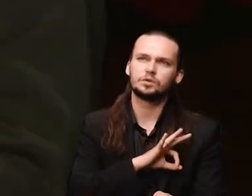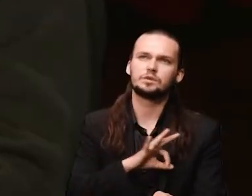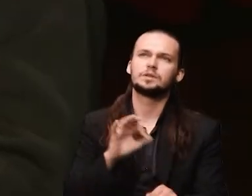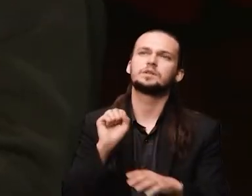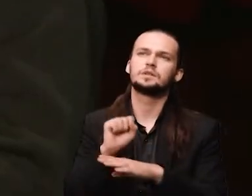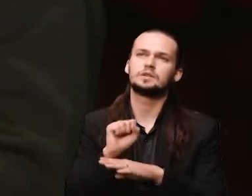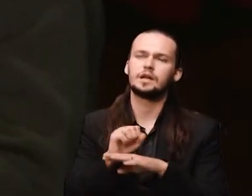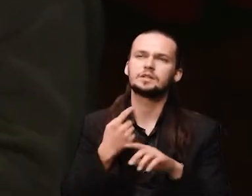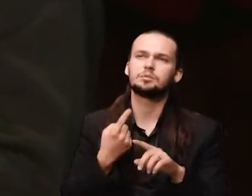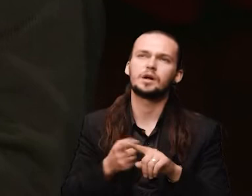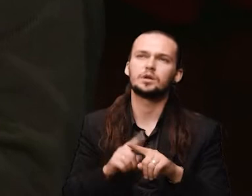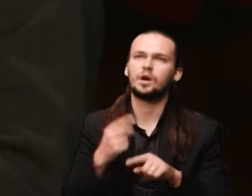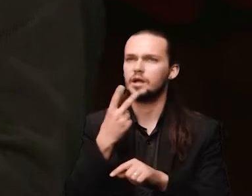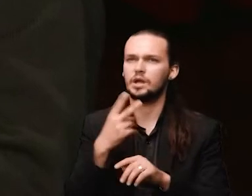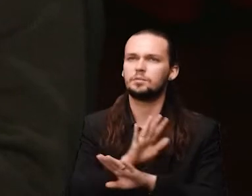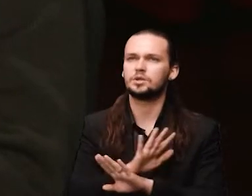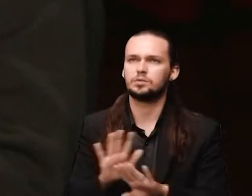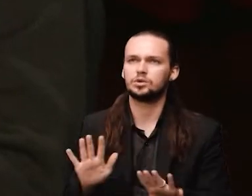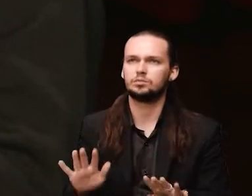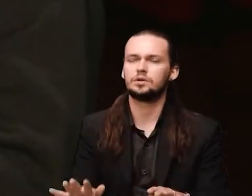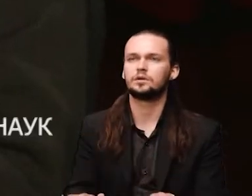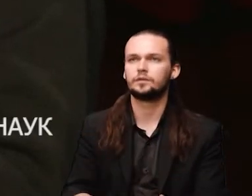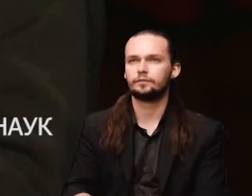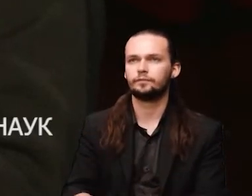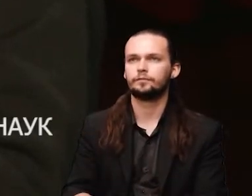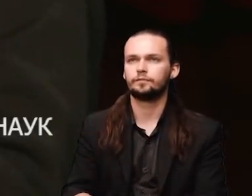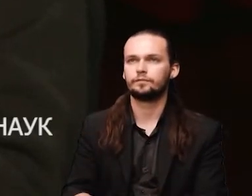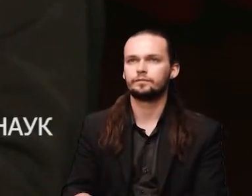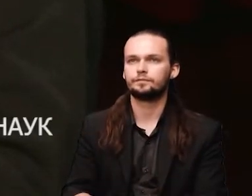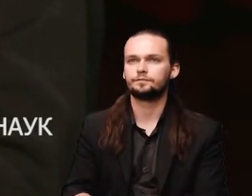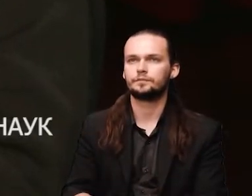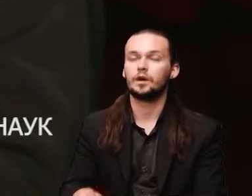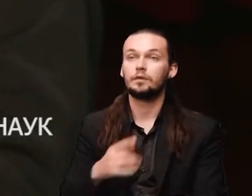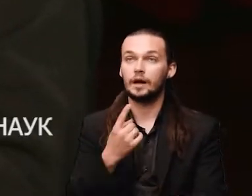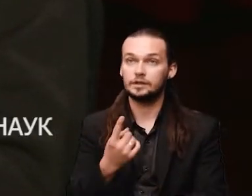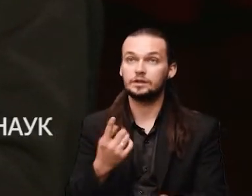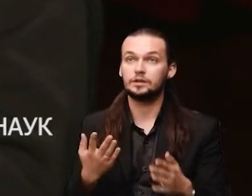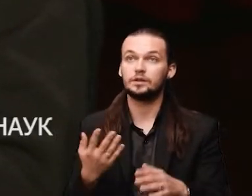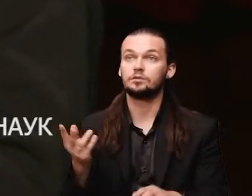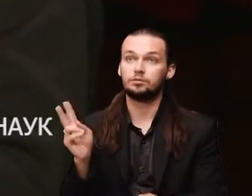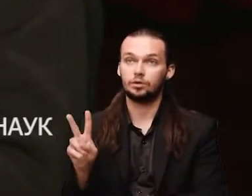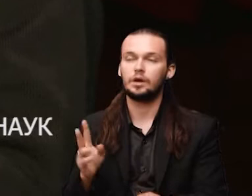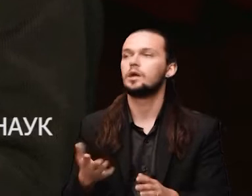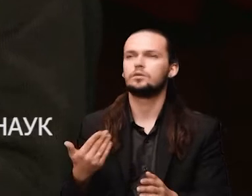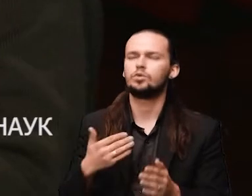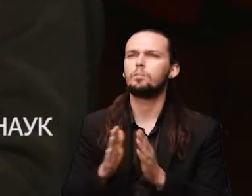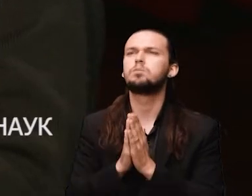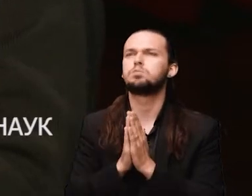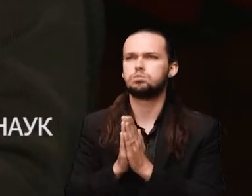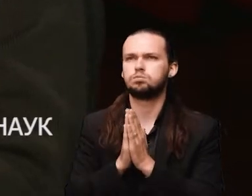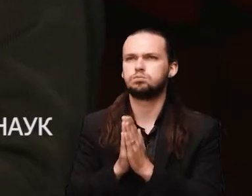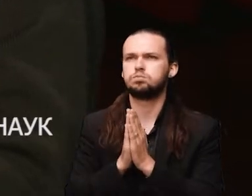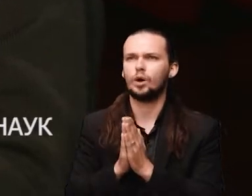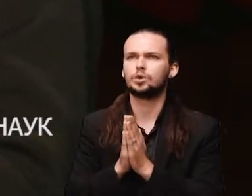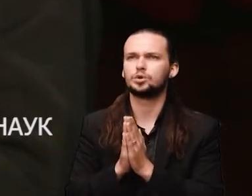пользоваться станциями, которые не приспособлены. Тем не менее, есть технологии, пользуешься. Один или с кем-то? Нет, безусловно, я